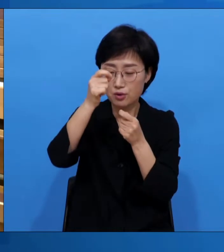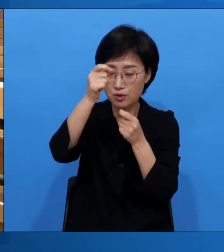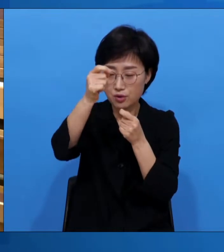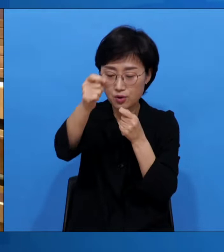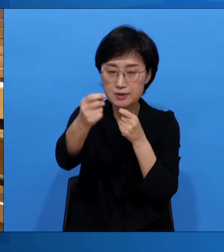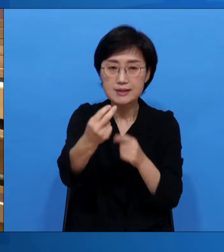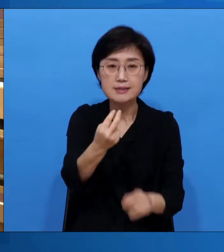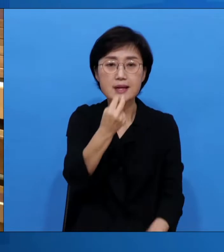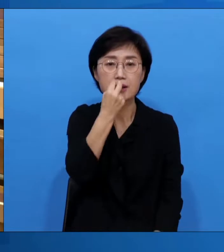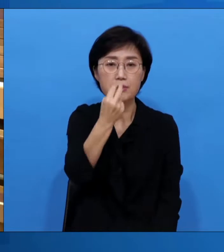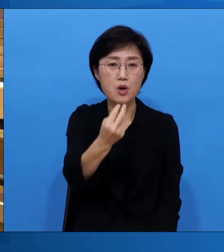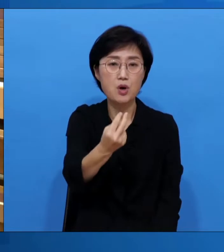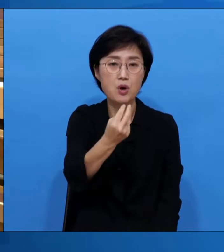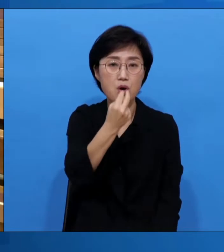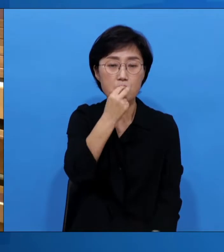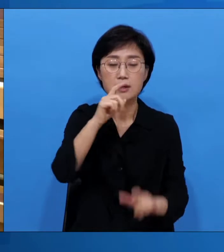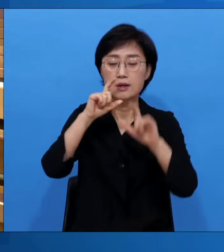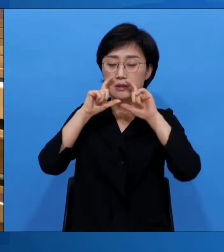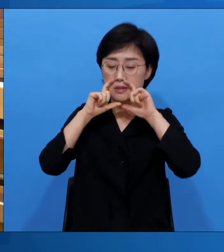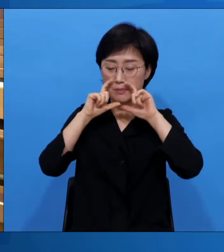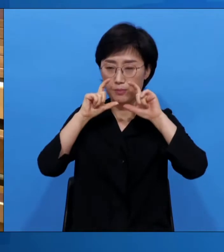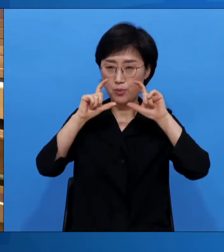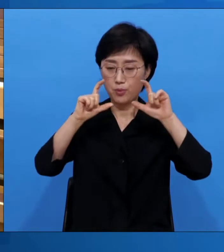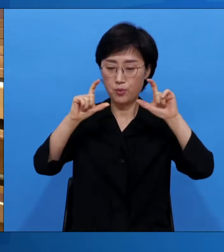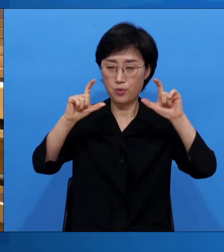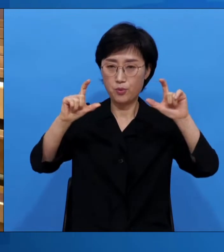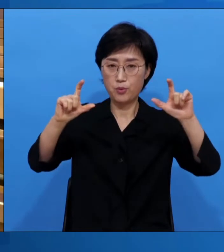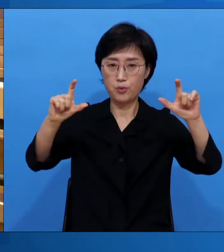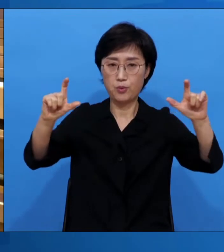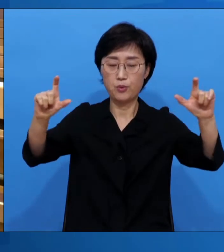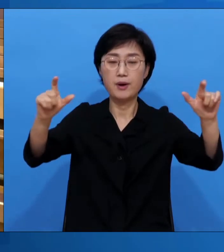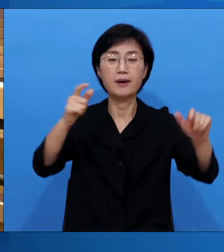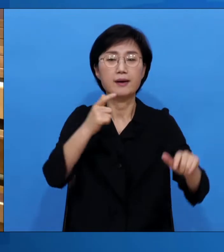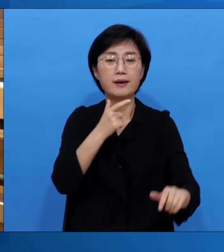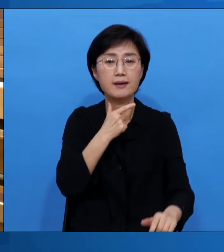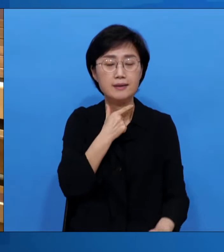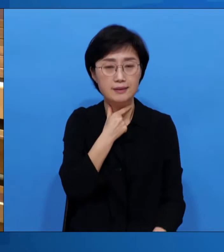영원한 생명 선포하리.